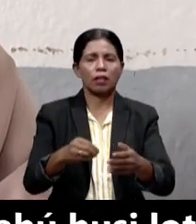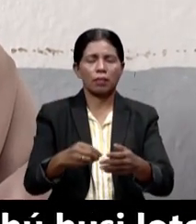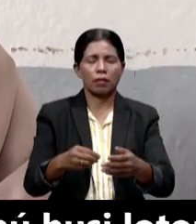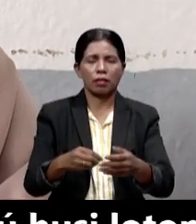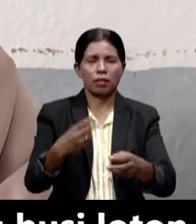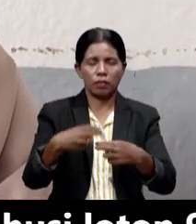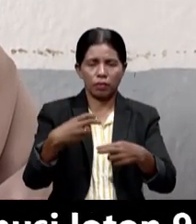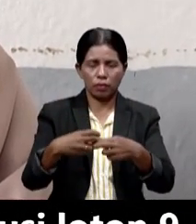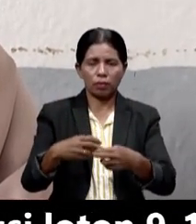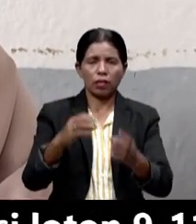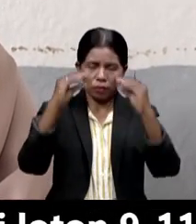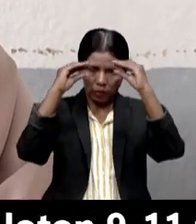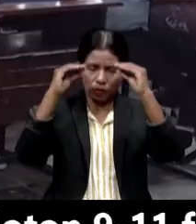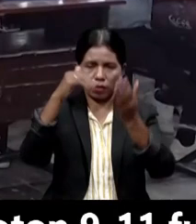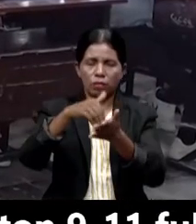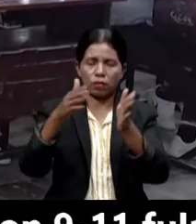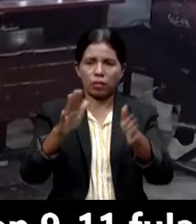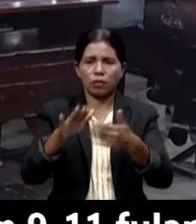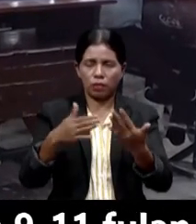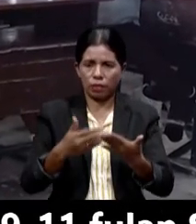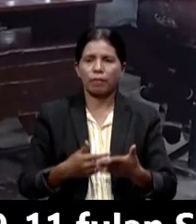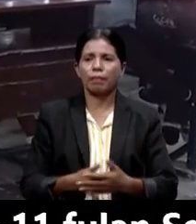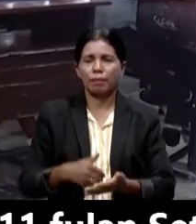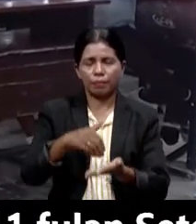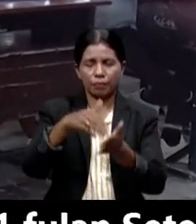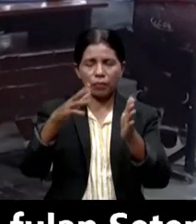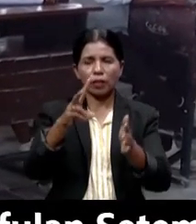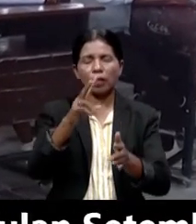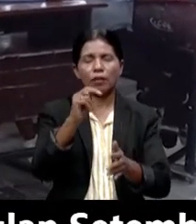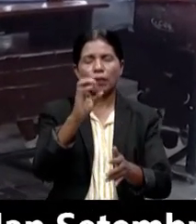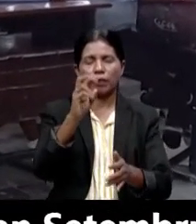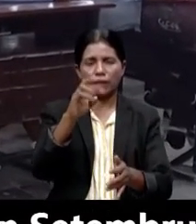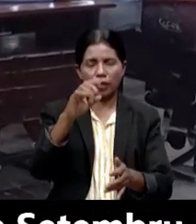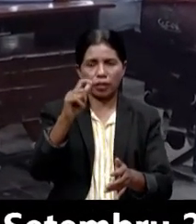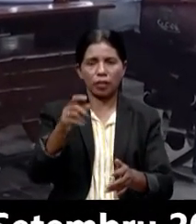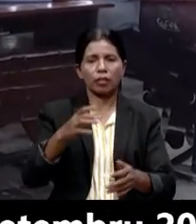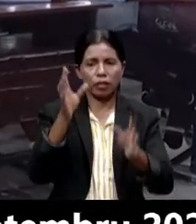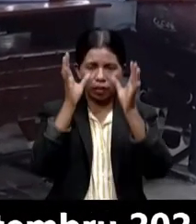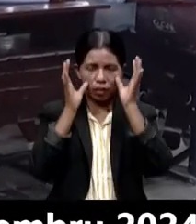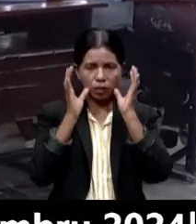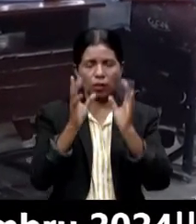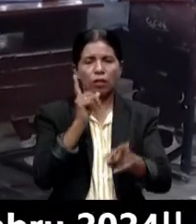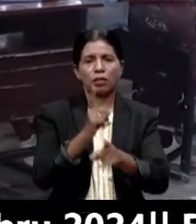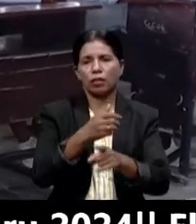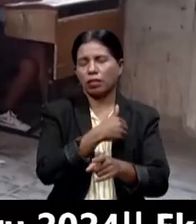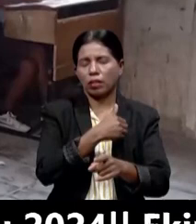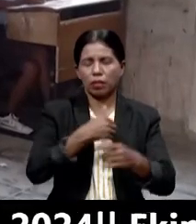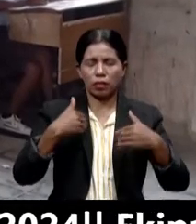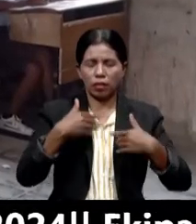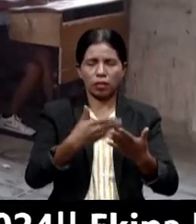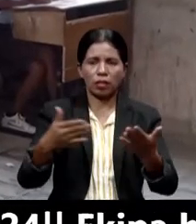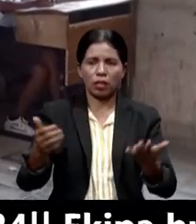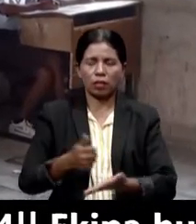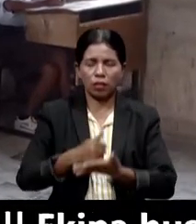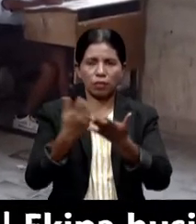di burunya antar sila komen tentang ini Estudante Novita Guterres Tristi Tebes tambah serau ke fasilidari nebe suficiente hori